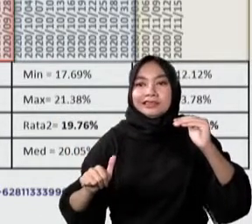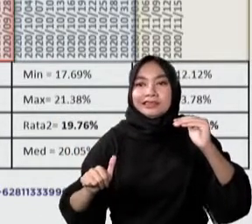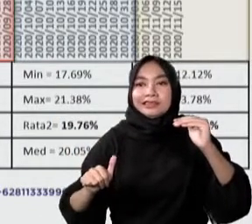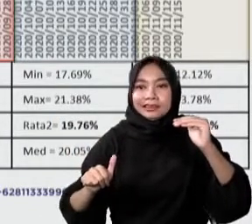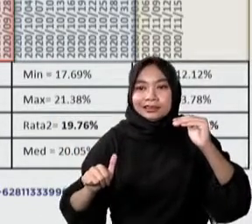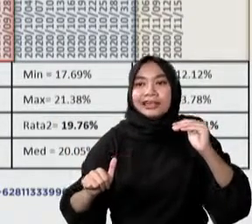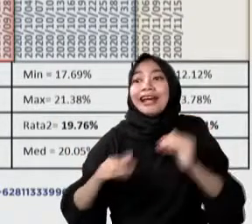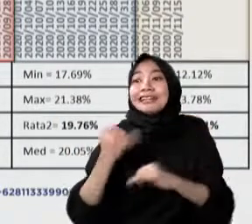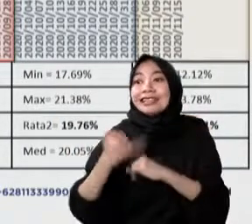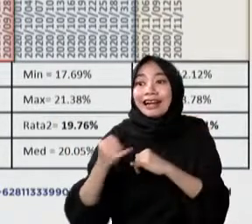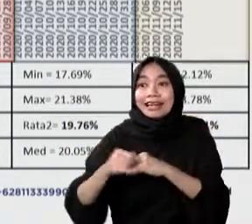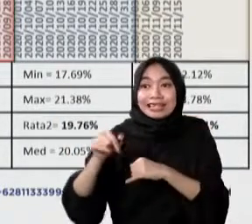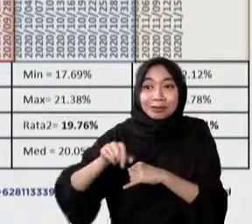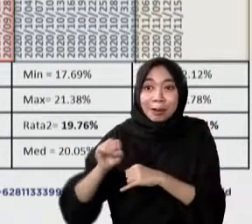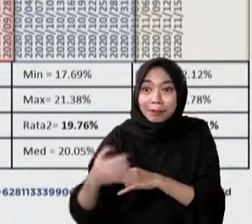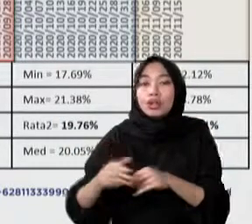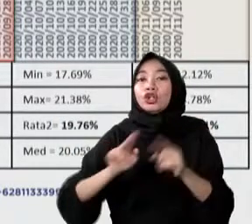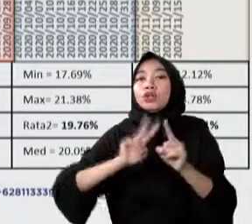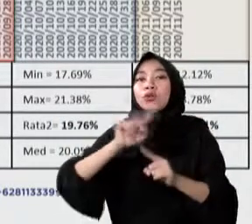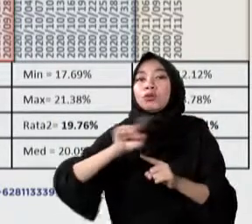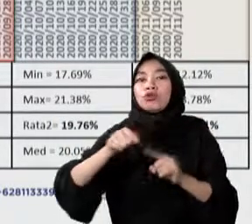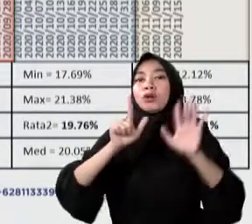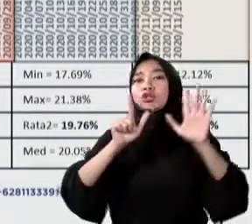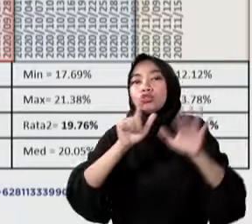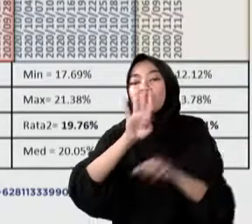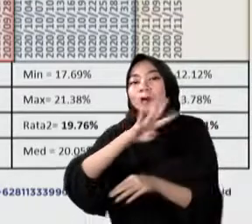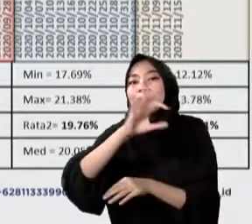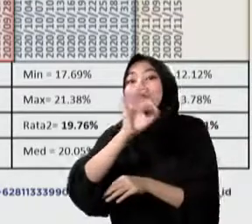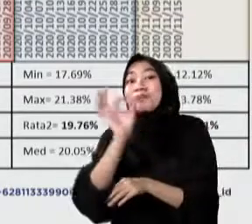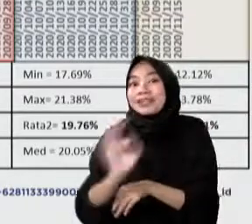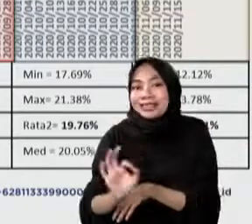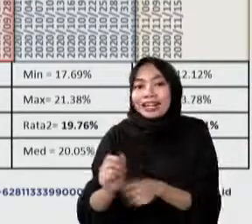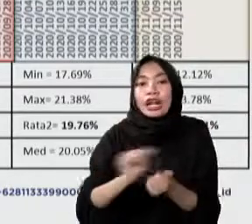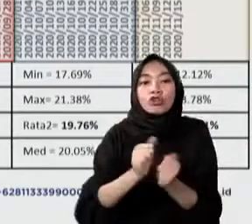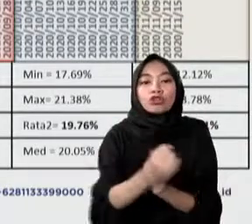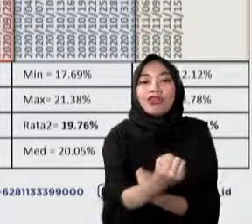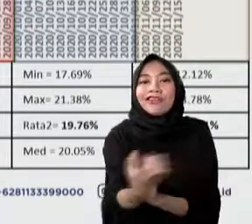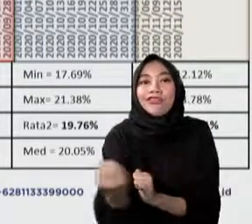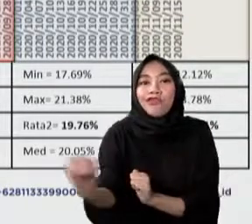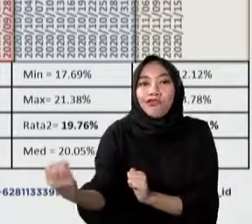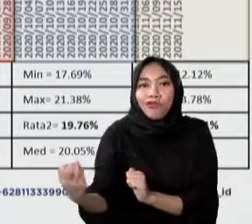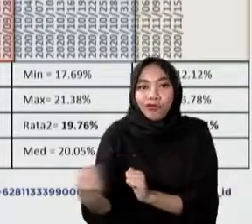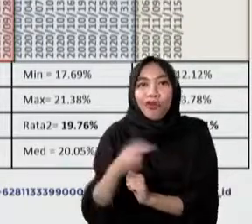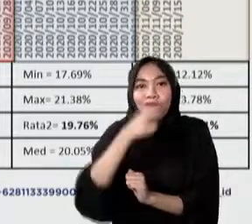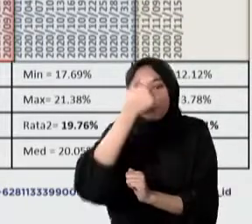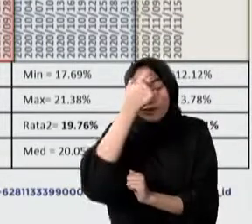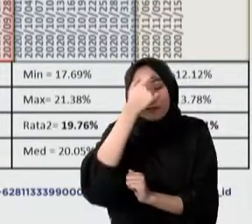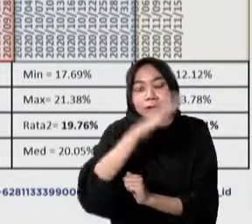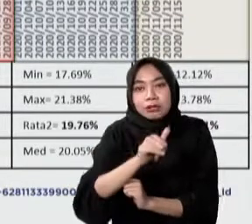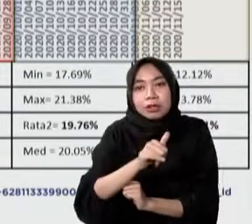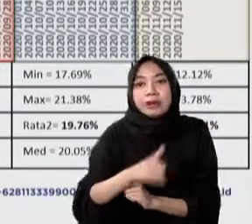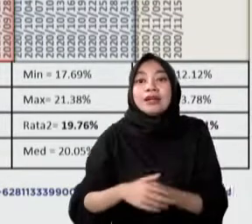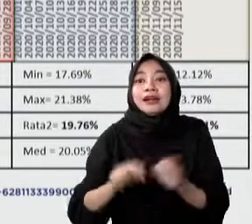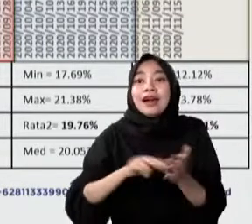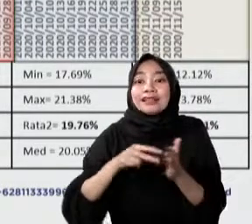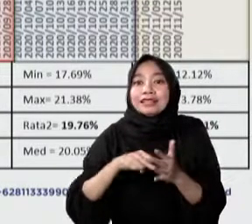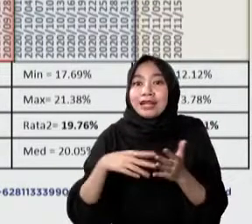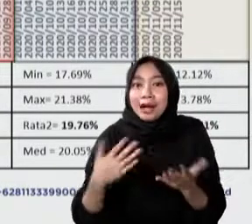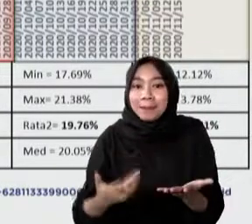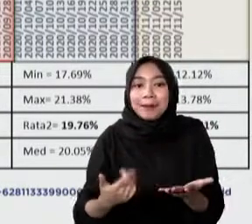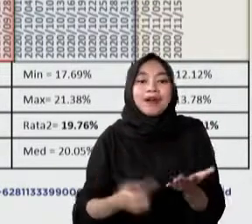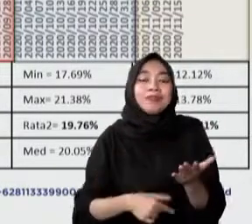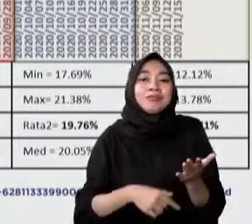angka terakhir 12,74. Ini yang harus kita pahami bersama bahwa kepatuhan untuk melaksanakan 3M